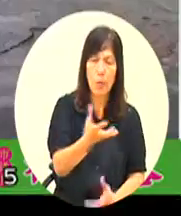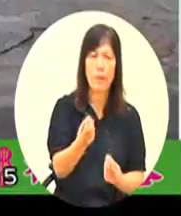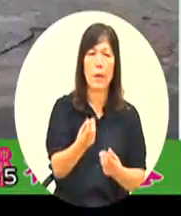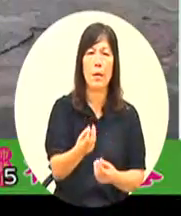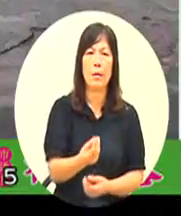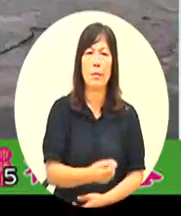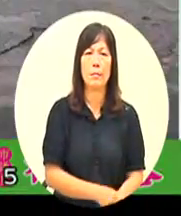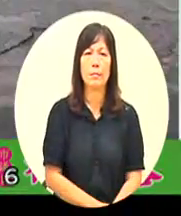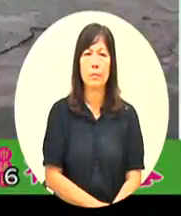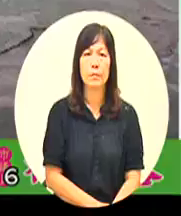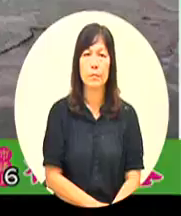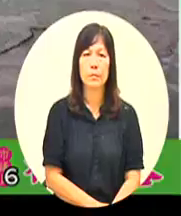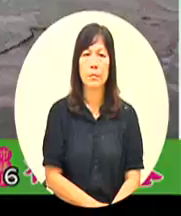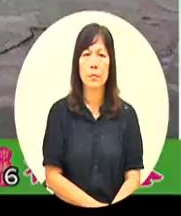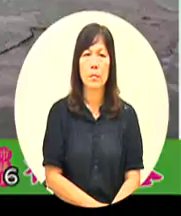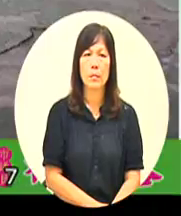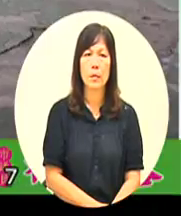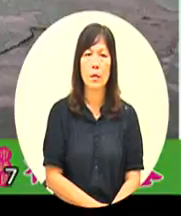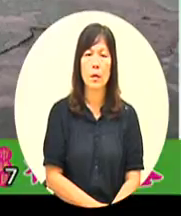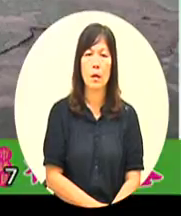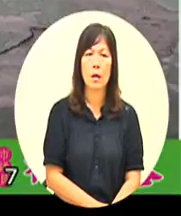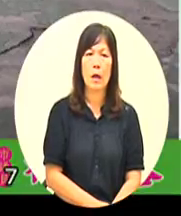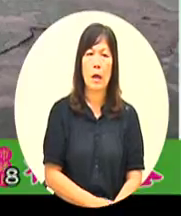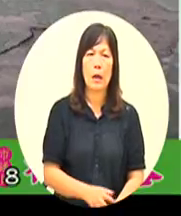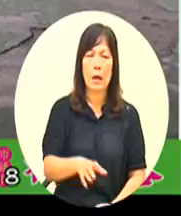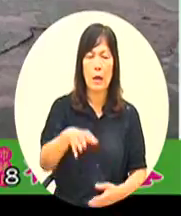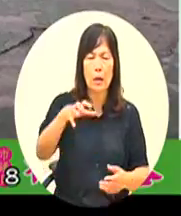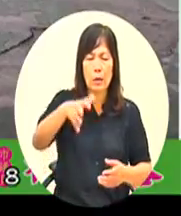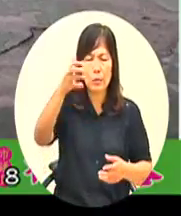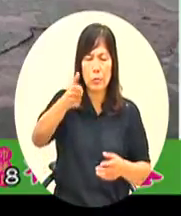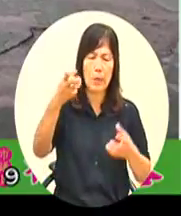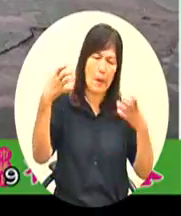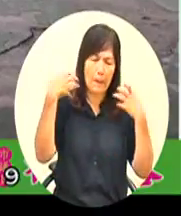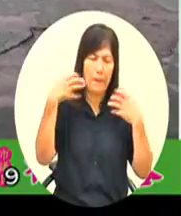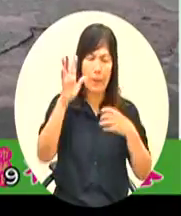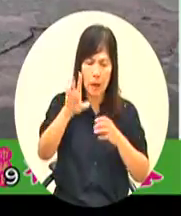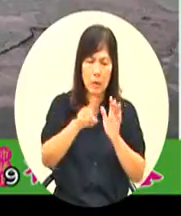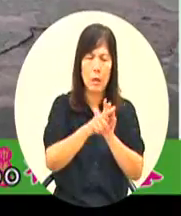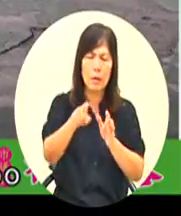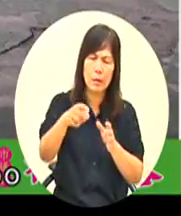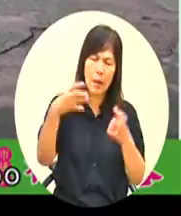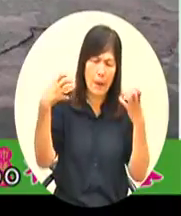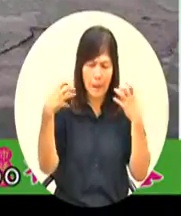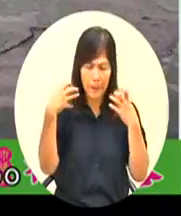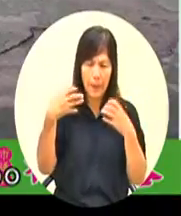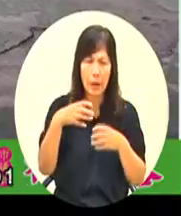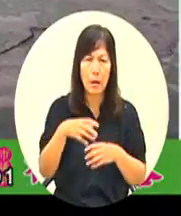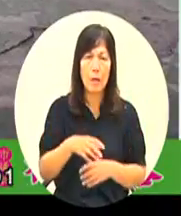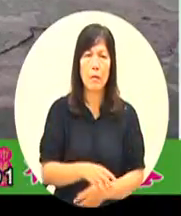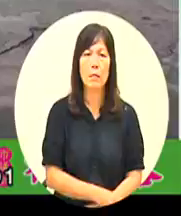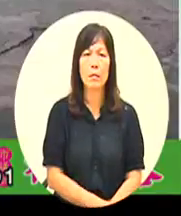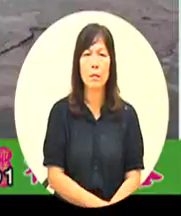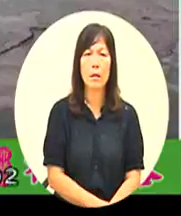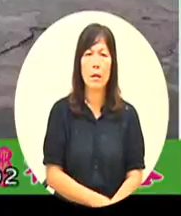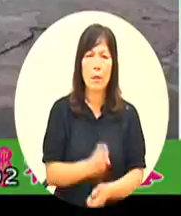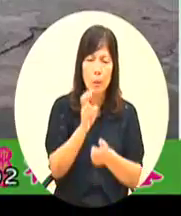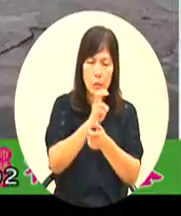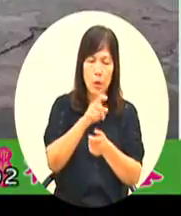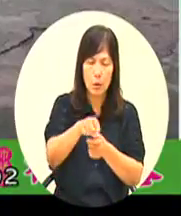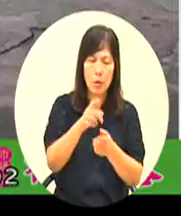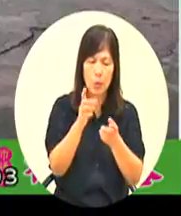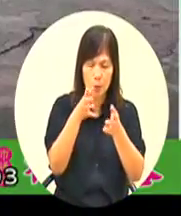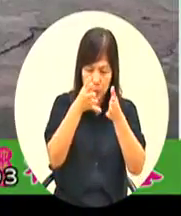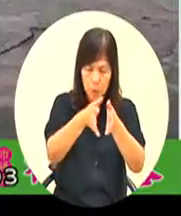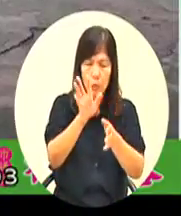想。我们局长那么忙，但是你的忙，但是也有照顾到我们这个区